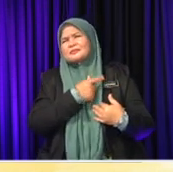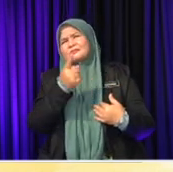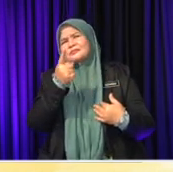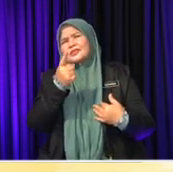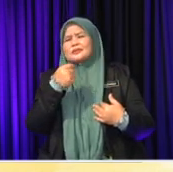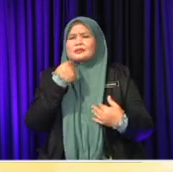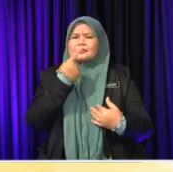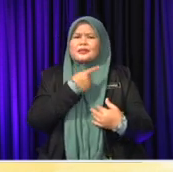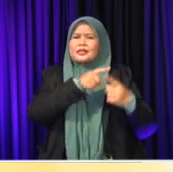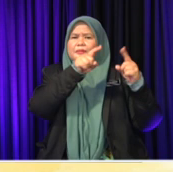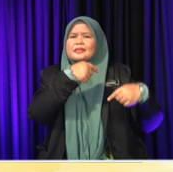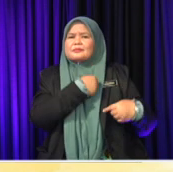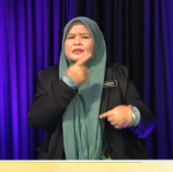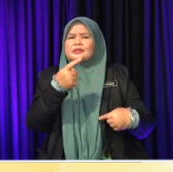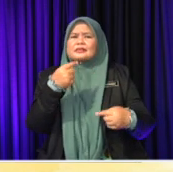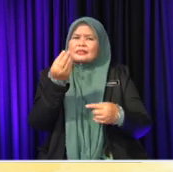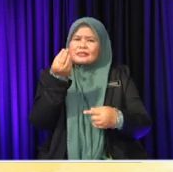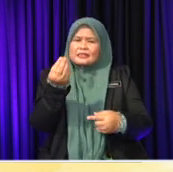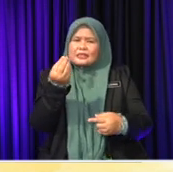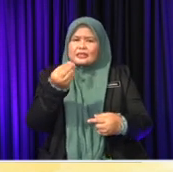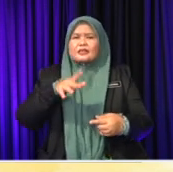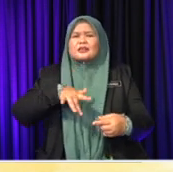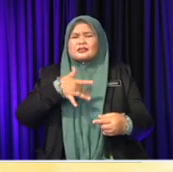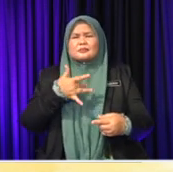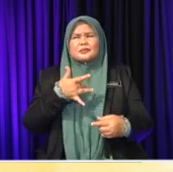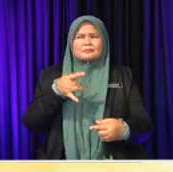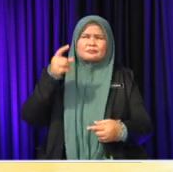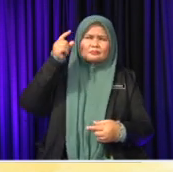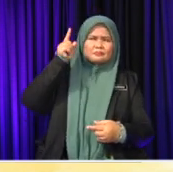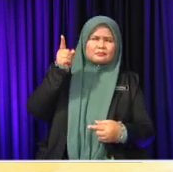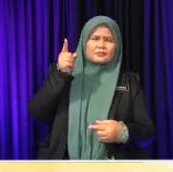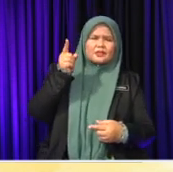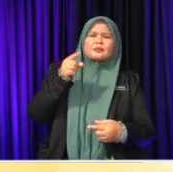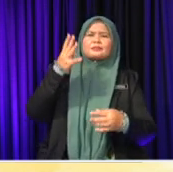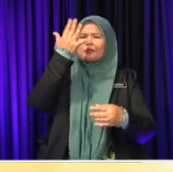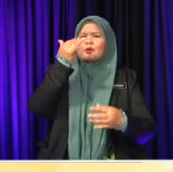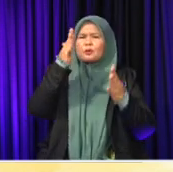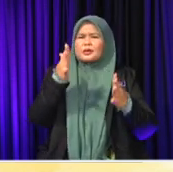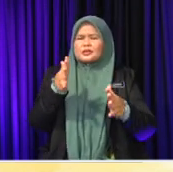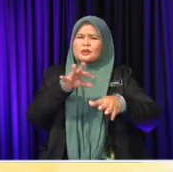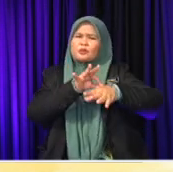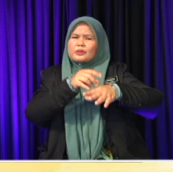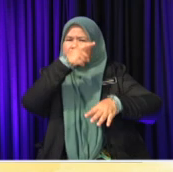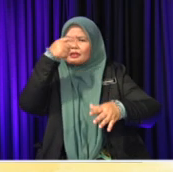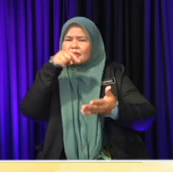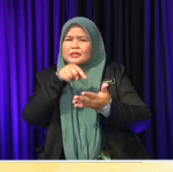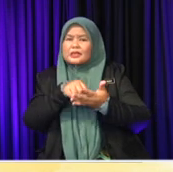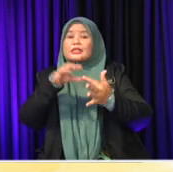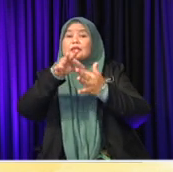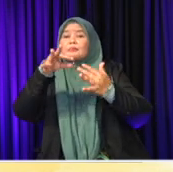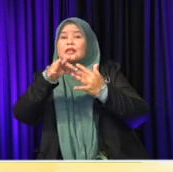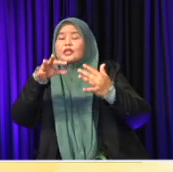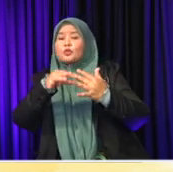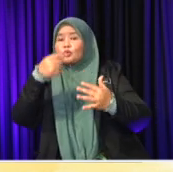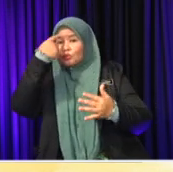ataupun dalam hati mereka sedikit prasangka Mengapa orang yang berkulit hitam ini yang dipilih untuk